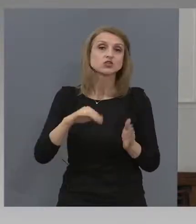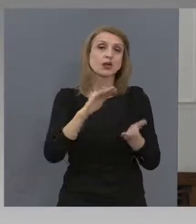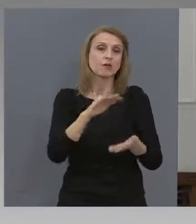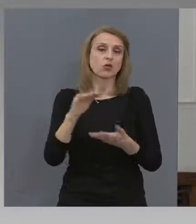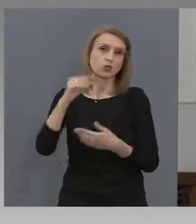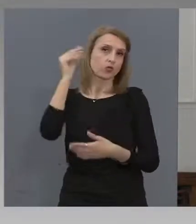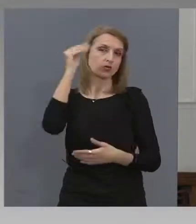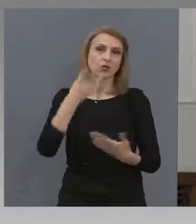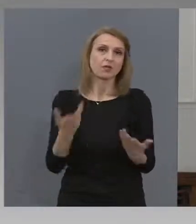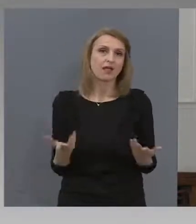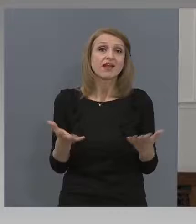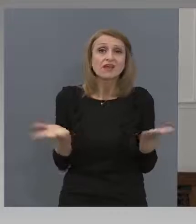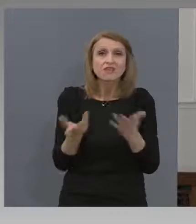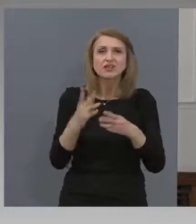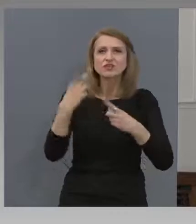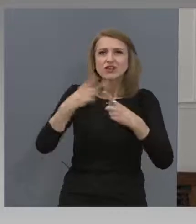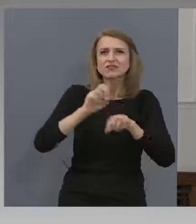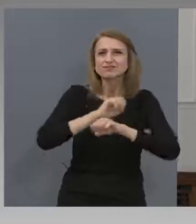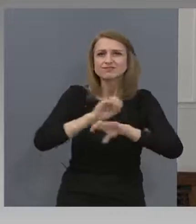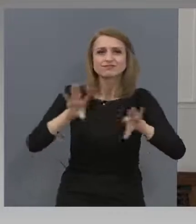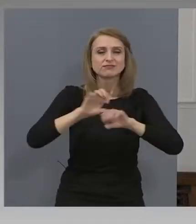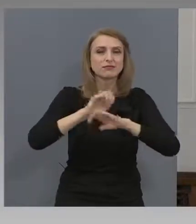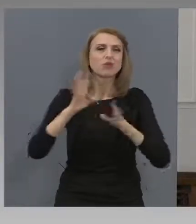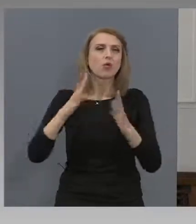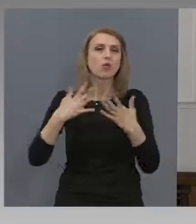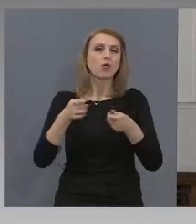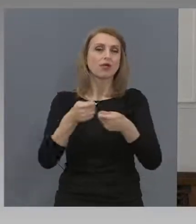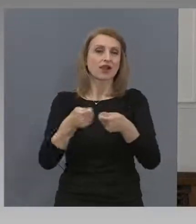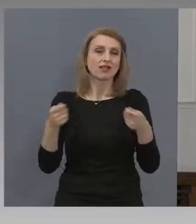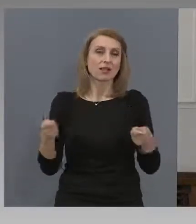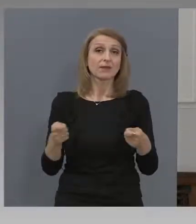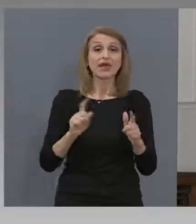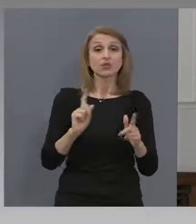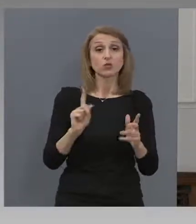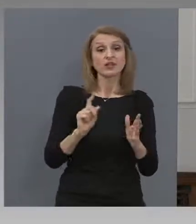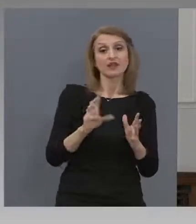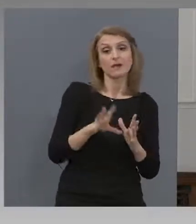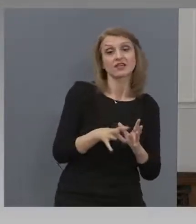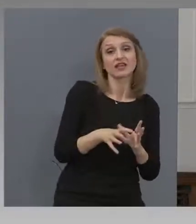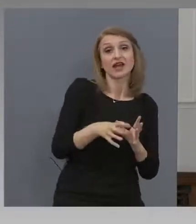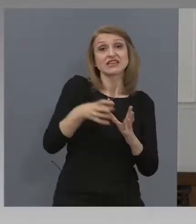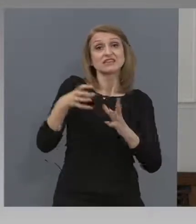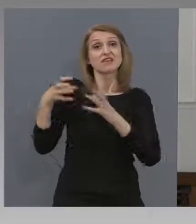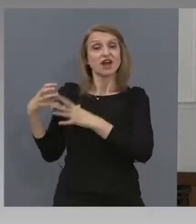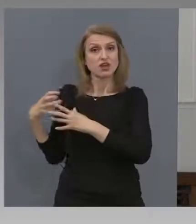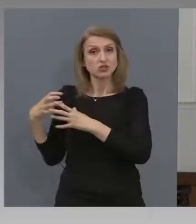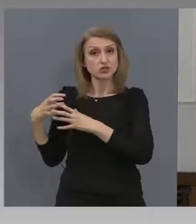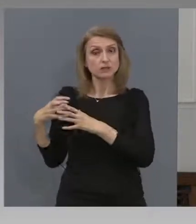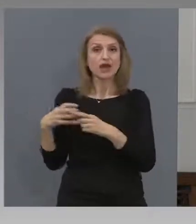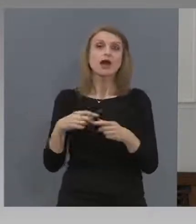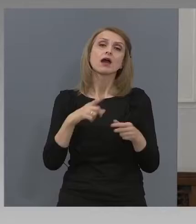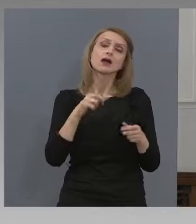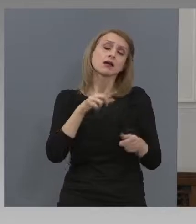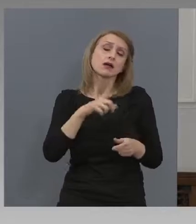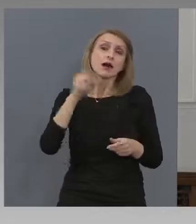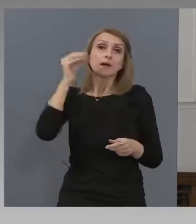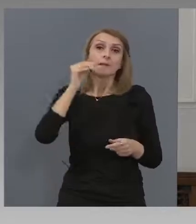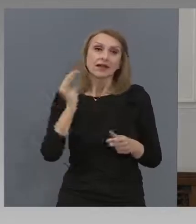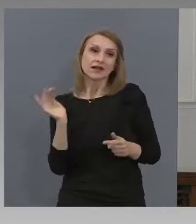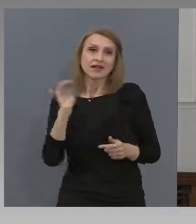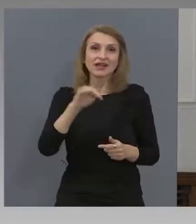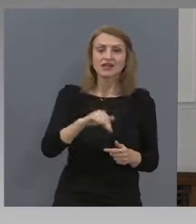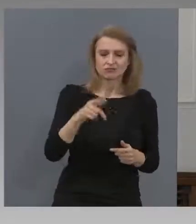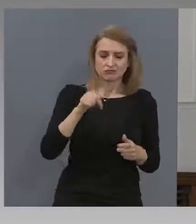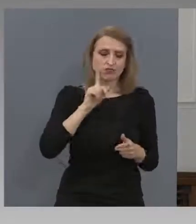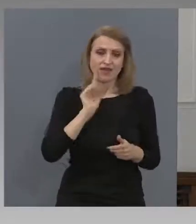ги изваждаме от нормалния им контекст, т.е. други продукти, за да може потребителя не само да няма дефицит като дойде на